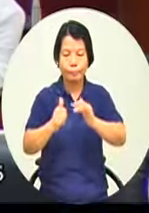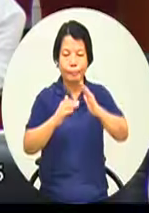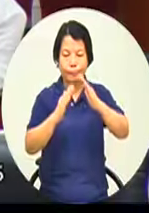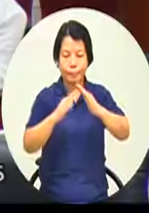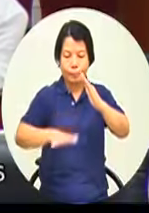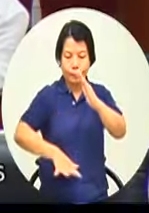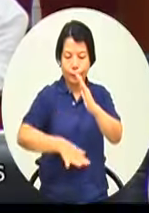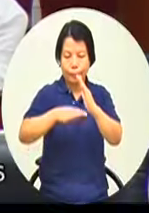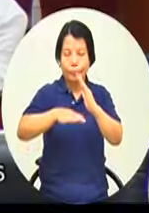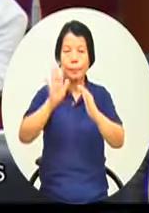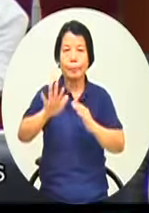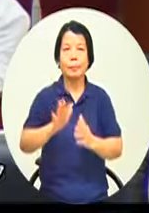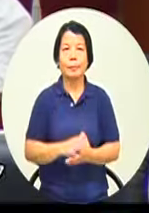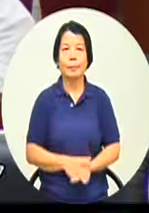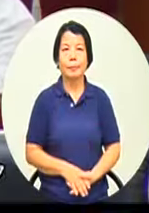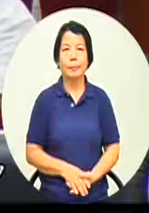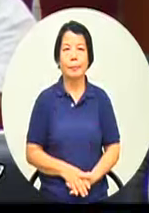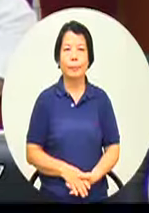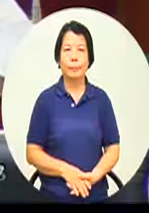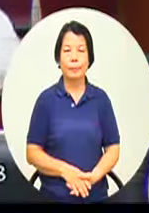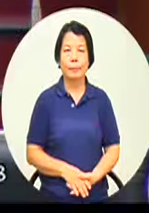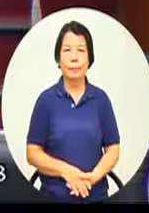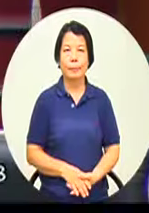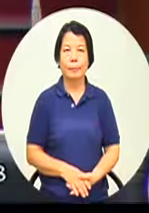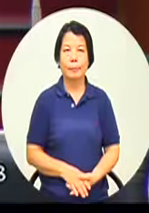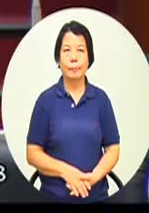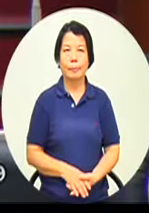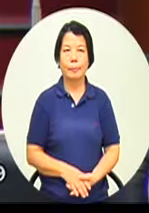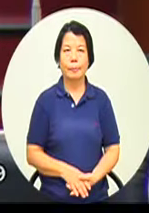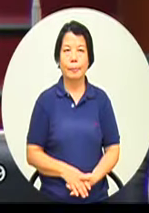个住宅有水进去了吼。